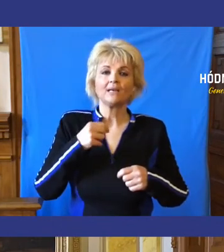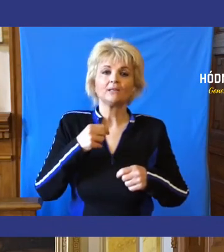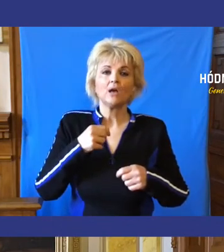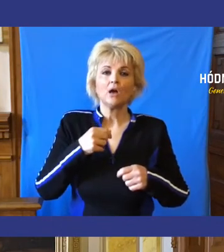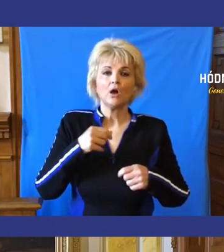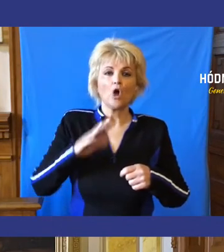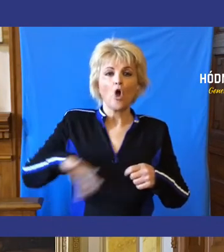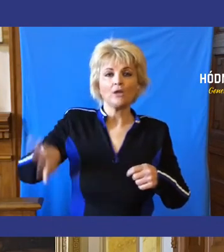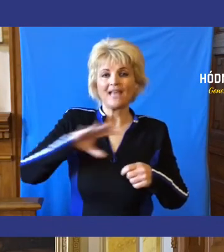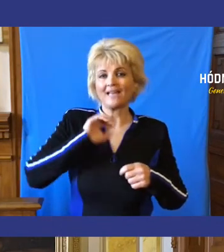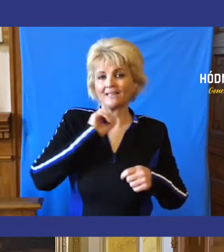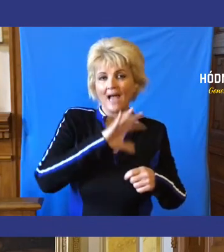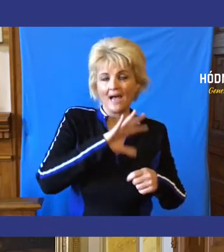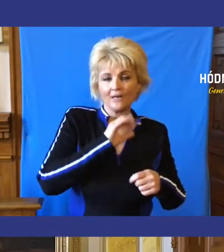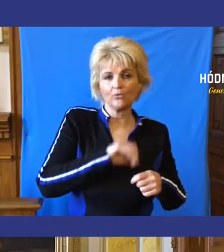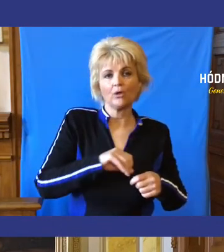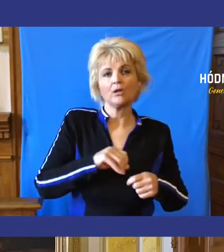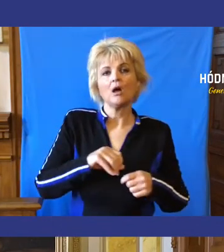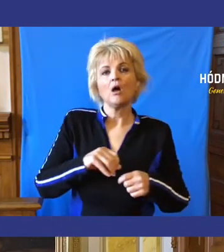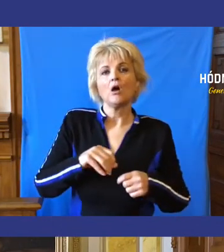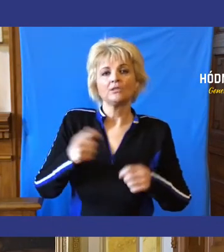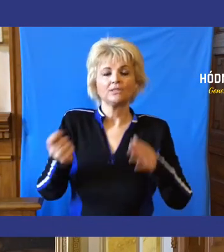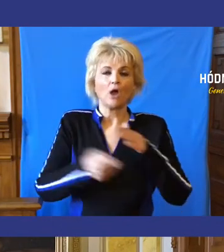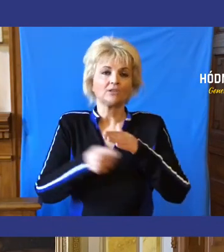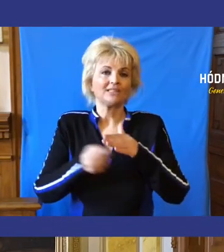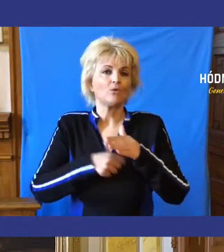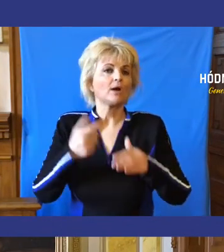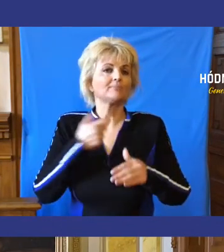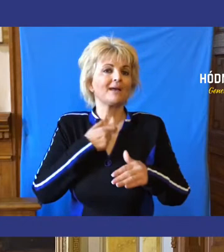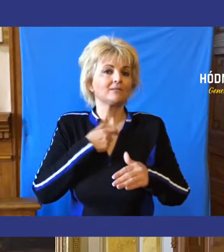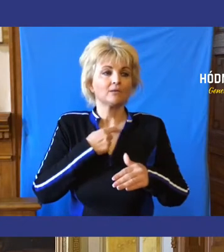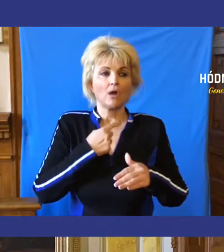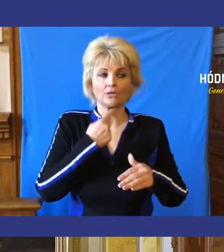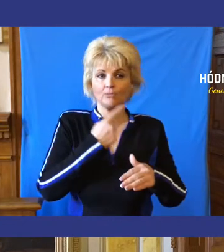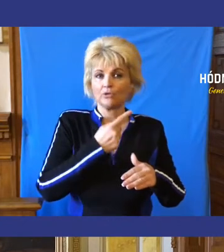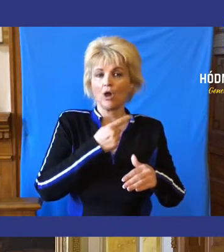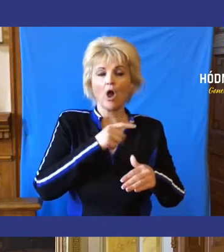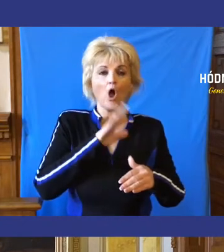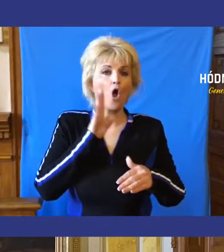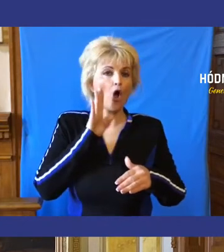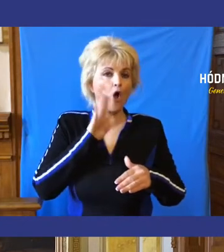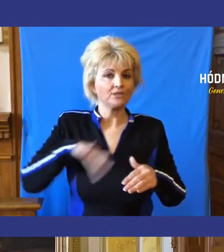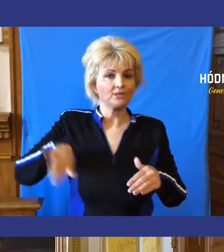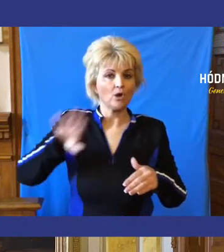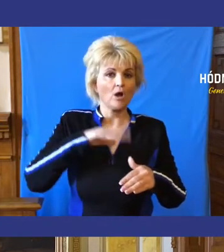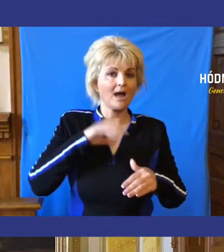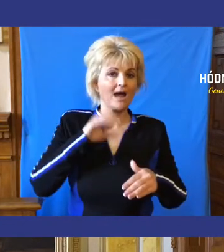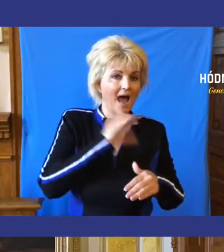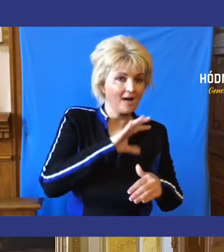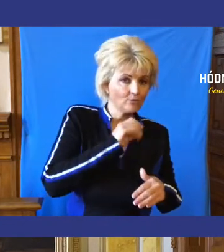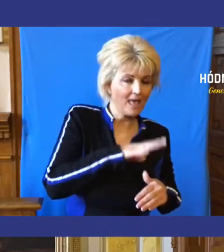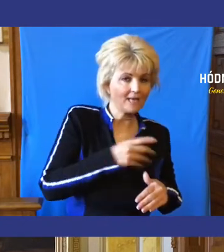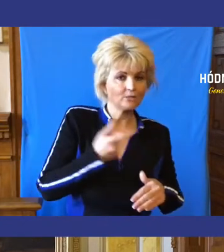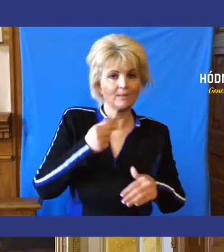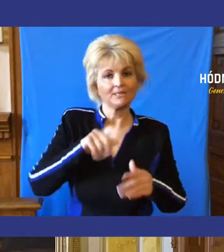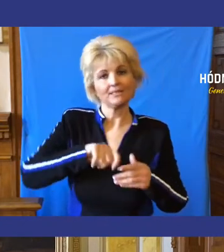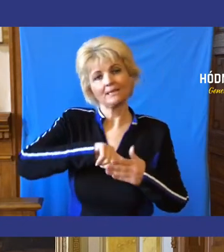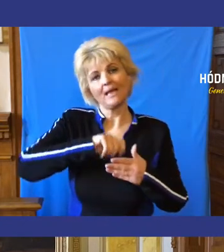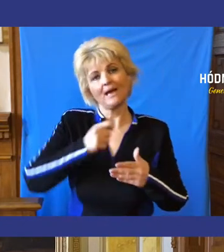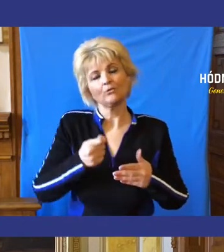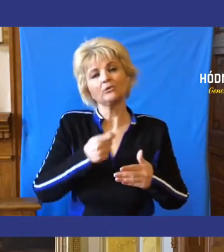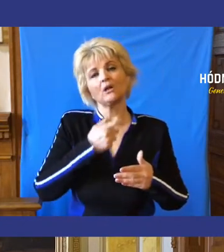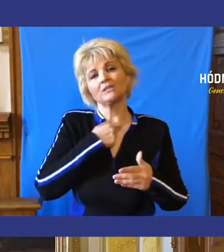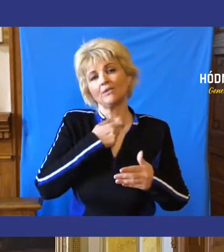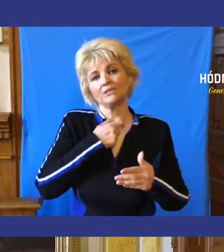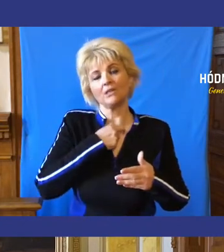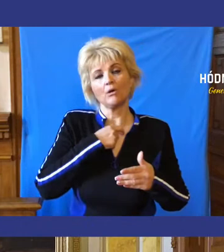Uniós pénzekről volt szó, akkor hajlandó volt megszavazni a szankciókat, ami szerinte hazaárulás. Pénzért hazát árult Orbán Viktor? Én ilyet soha nem